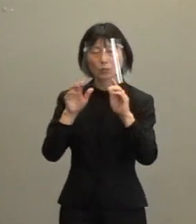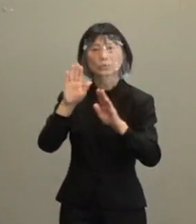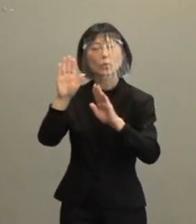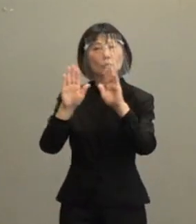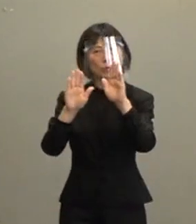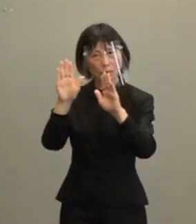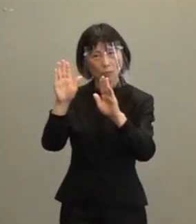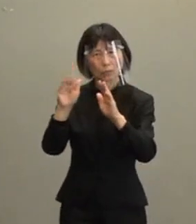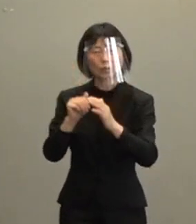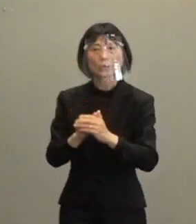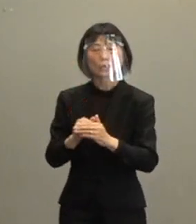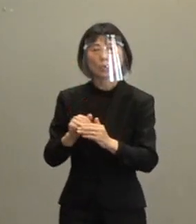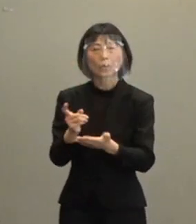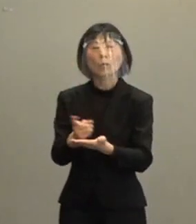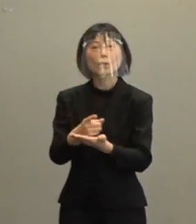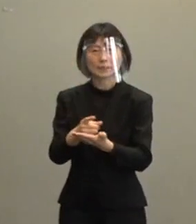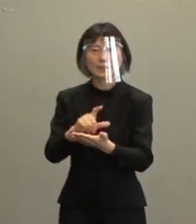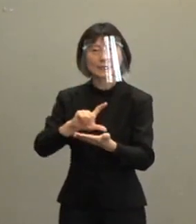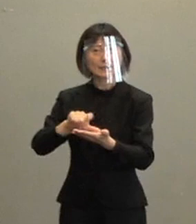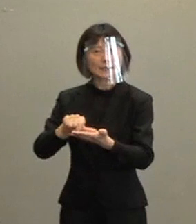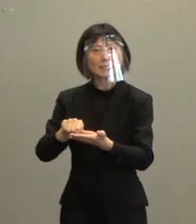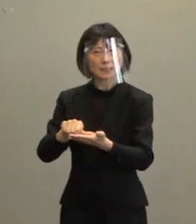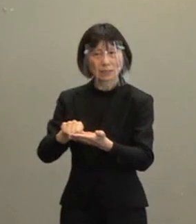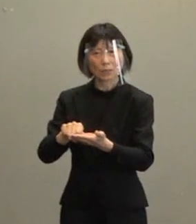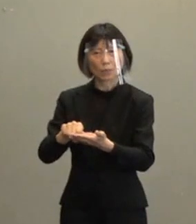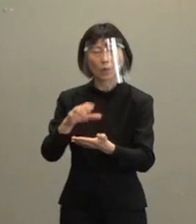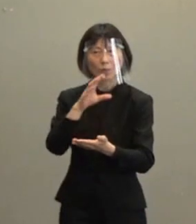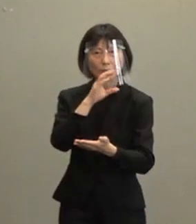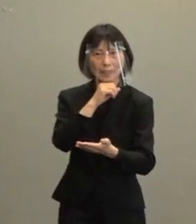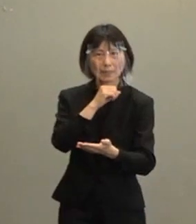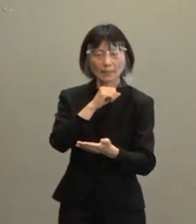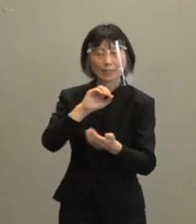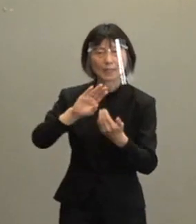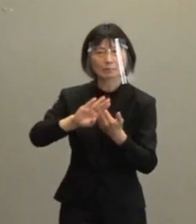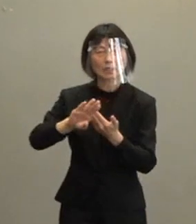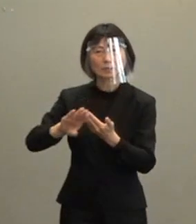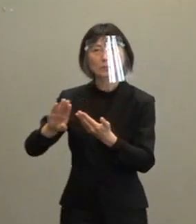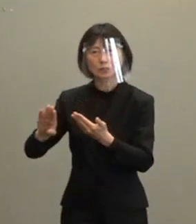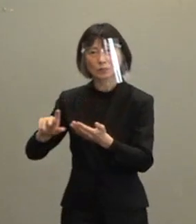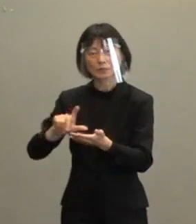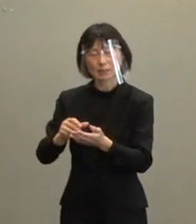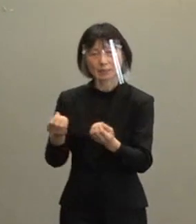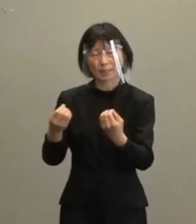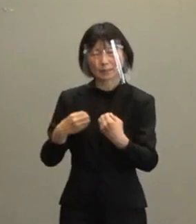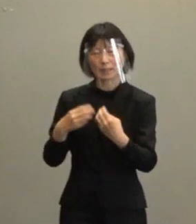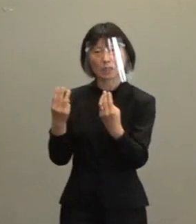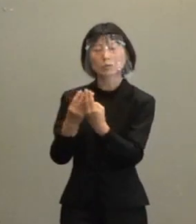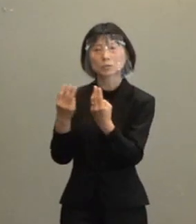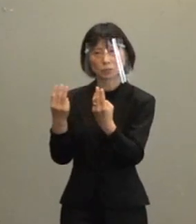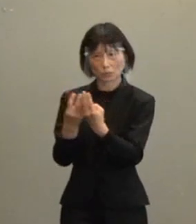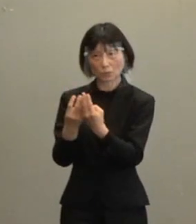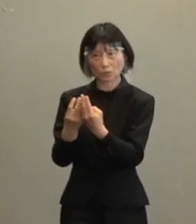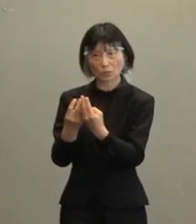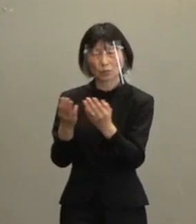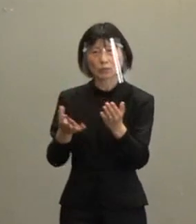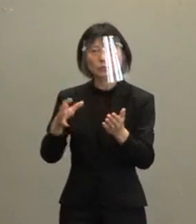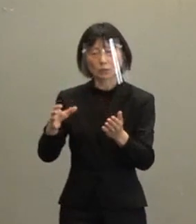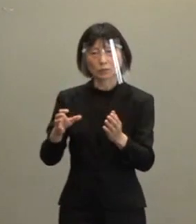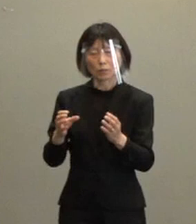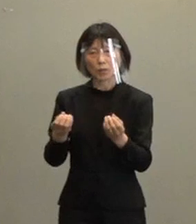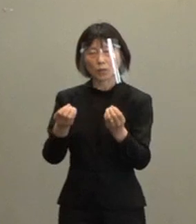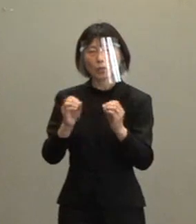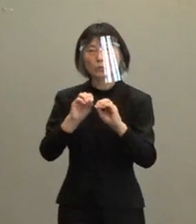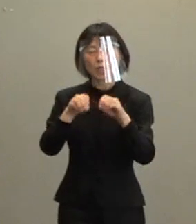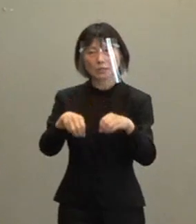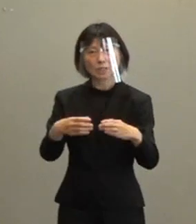着用の方針と、地域の 年齢別の新規感染者数の状況、それから公立保育所等のクラスターの発生状況